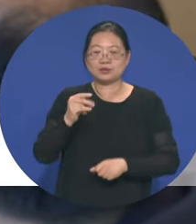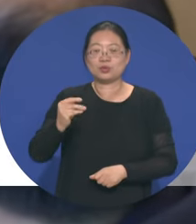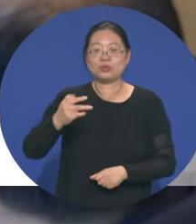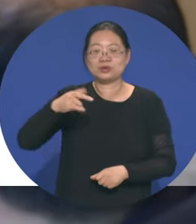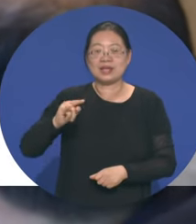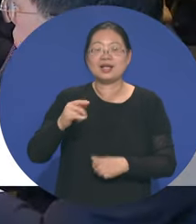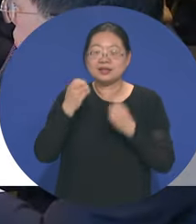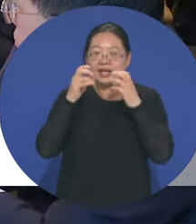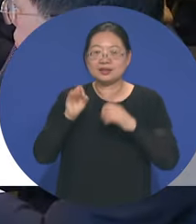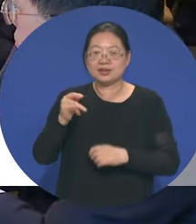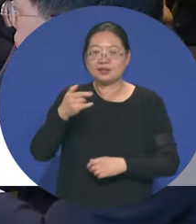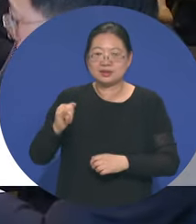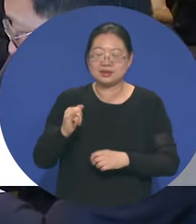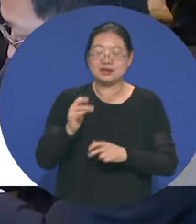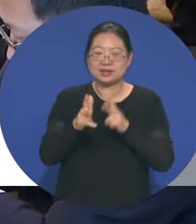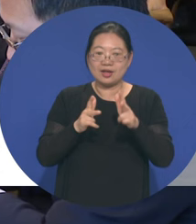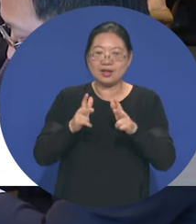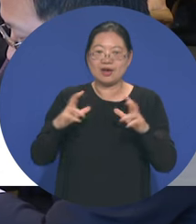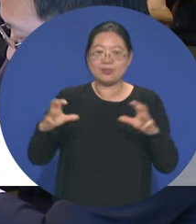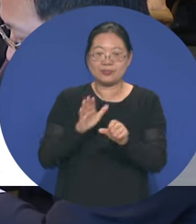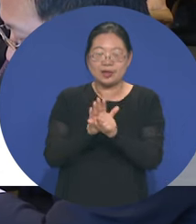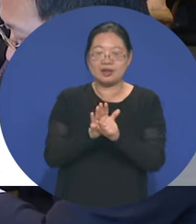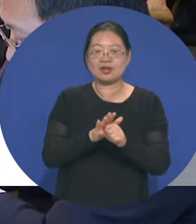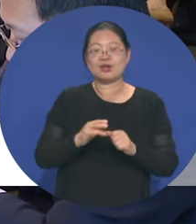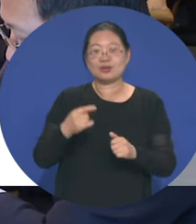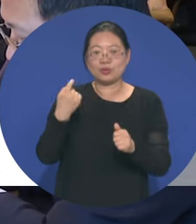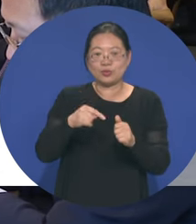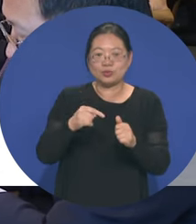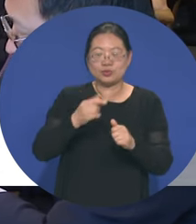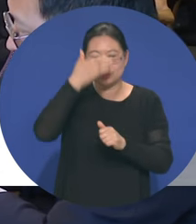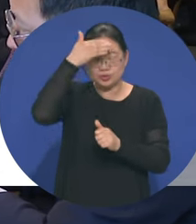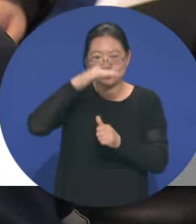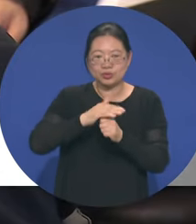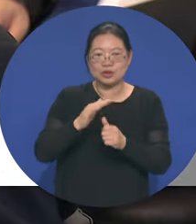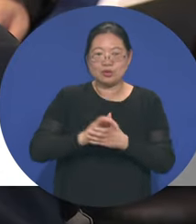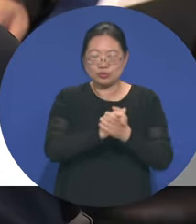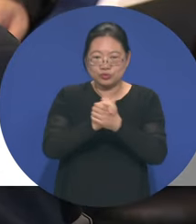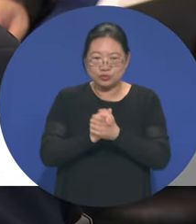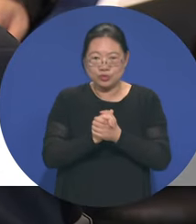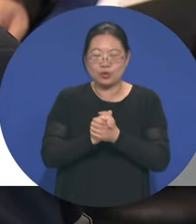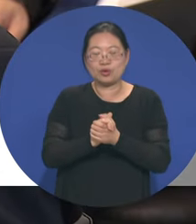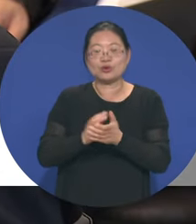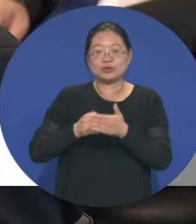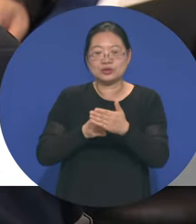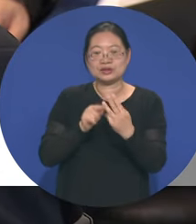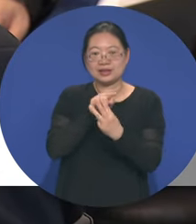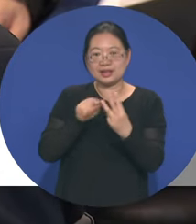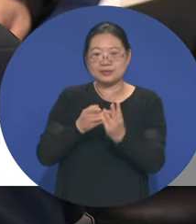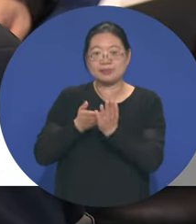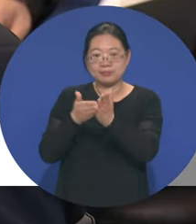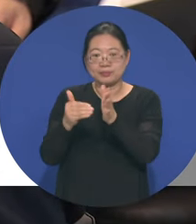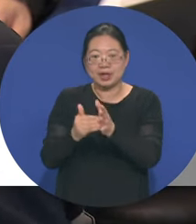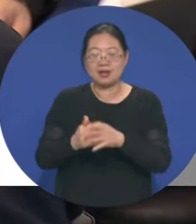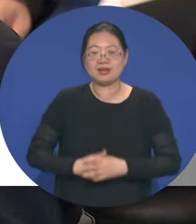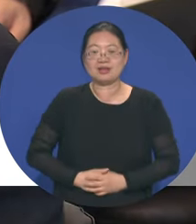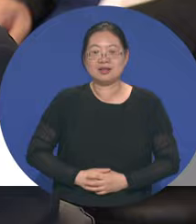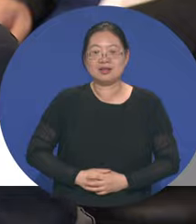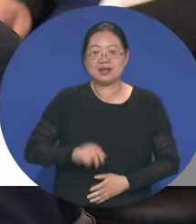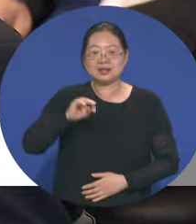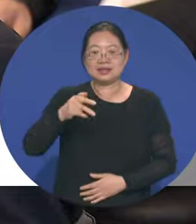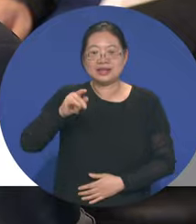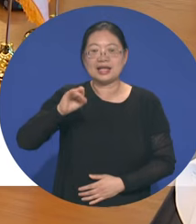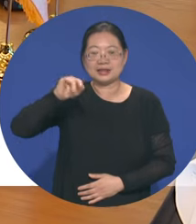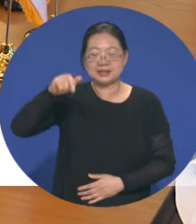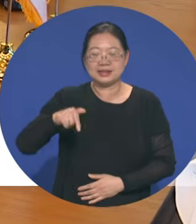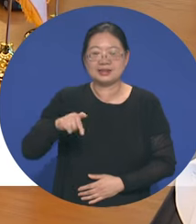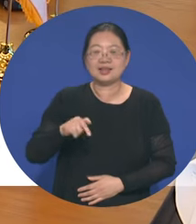등 산업 분야 협동 강화, 교육과 청소년 분야 우호 교류 추진 등 세 가지를 제안했습니다. 이에 신창식